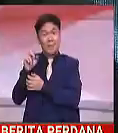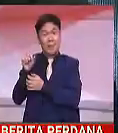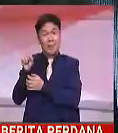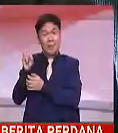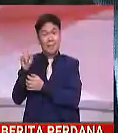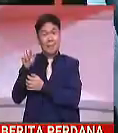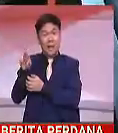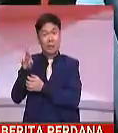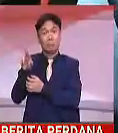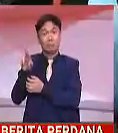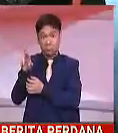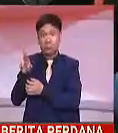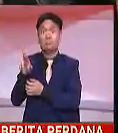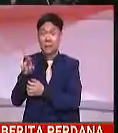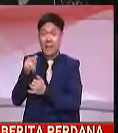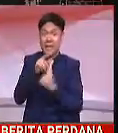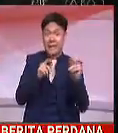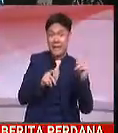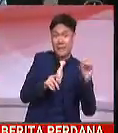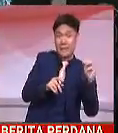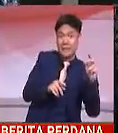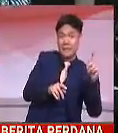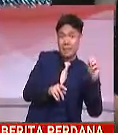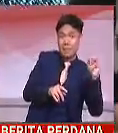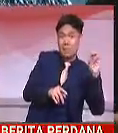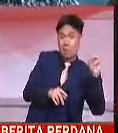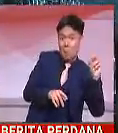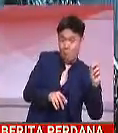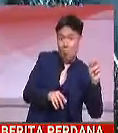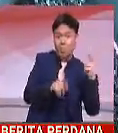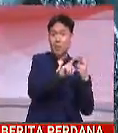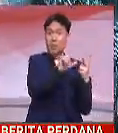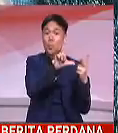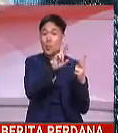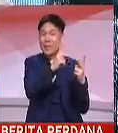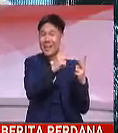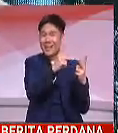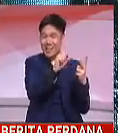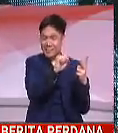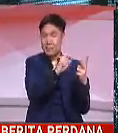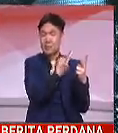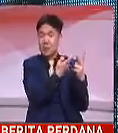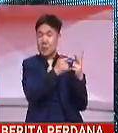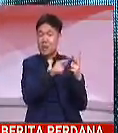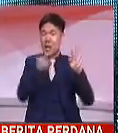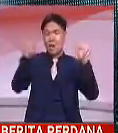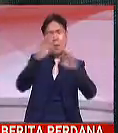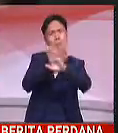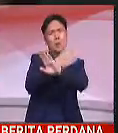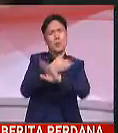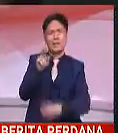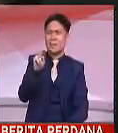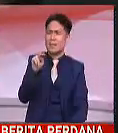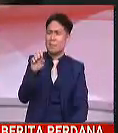majlis tersendiri. Terkini, Kimi Kimo dan Luka Sikta mencetuskan fenomena baharu menerusi lagu Neraca yang